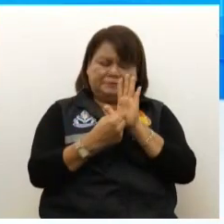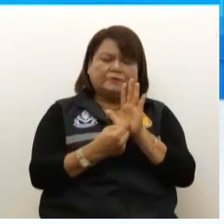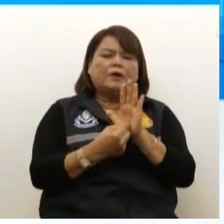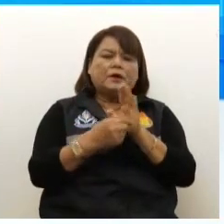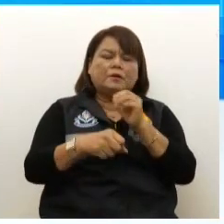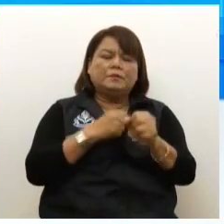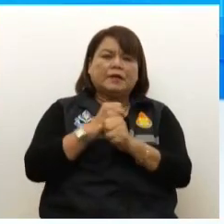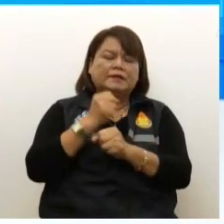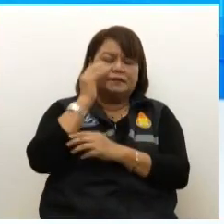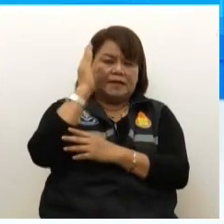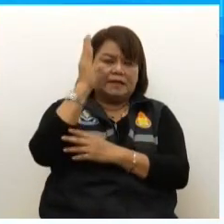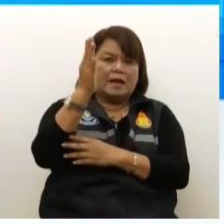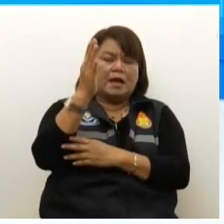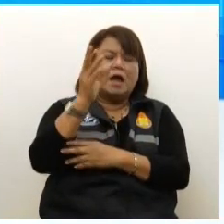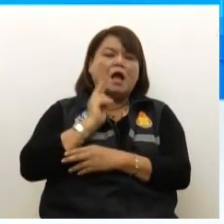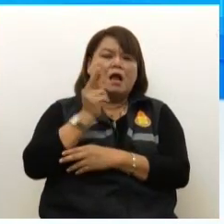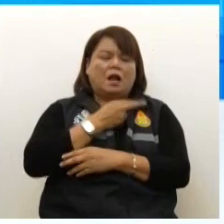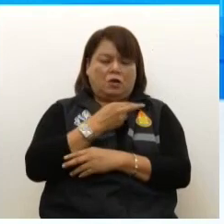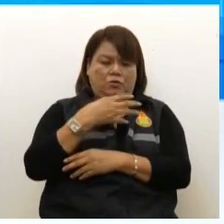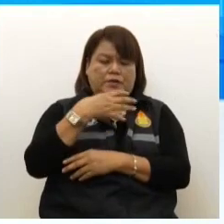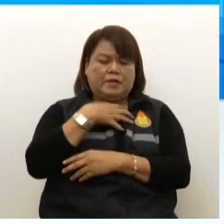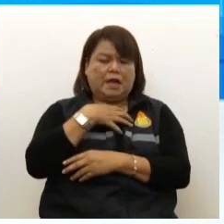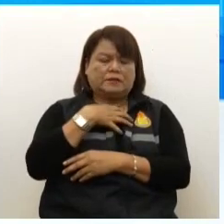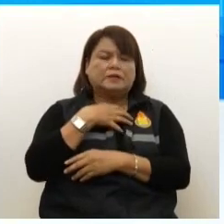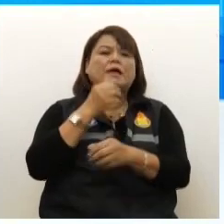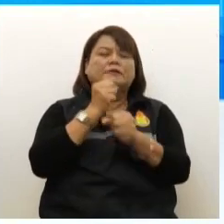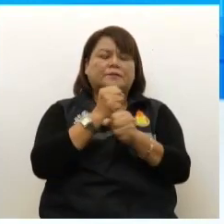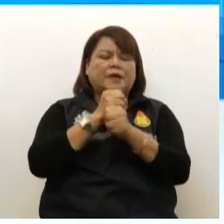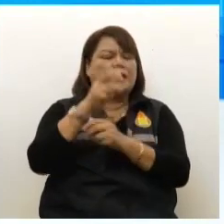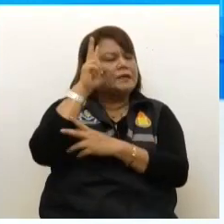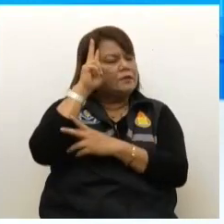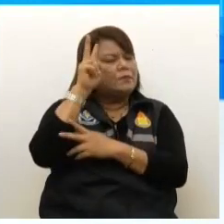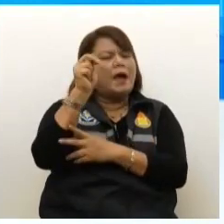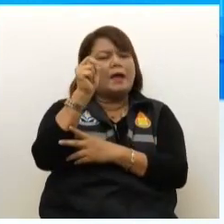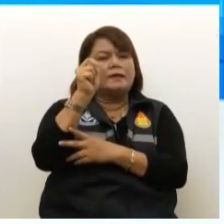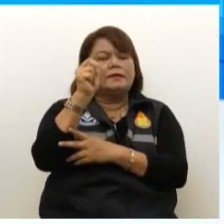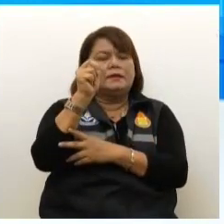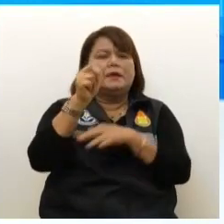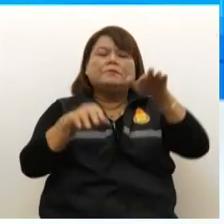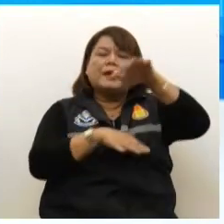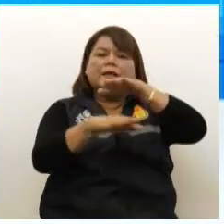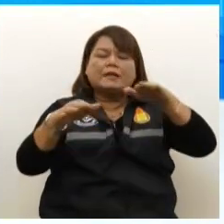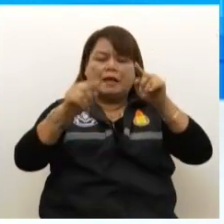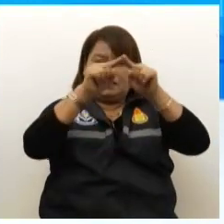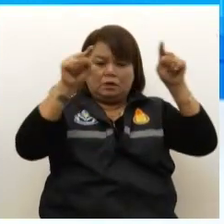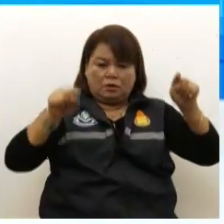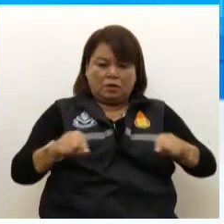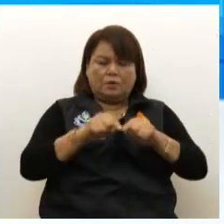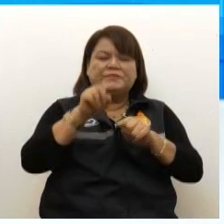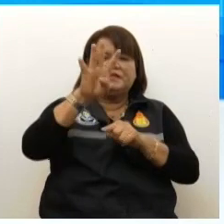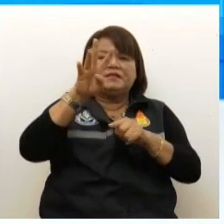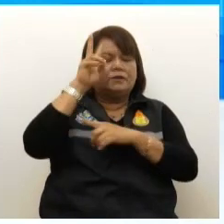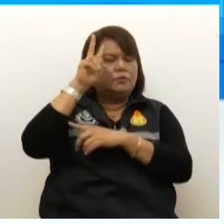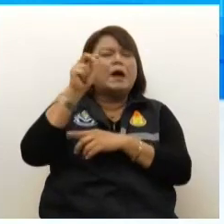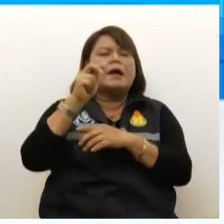การศึกษาหน้าเราก็ยังยืนหยัดในการที่จะขับเคลื่อนนโยบายนะครับภายใต้กรอบ4นโยบายหลัก